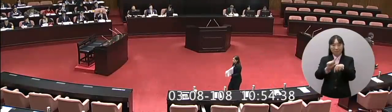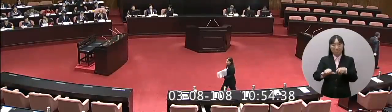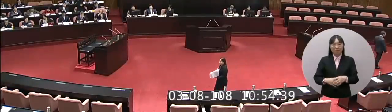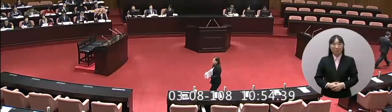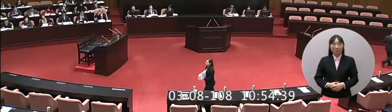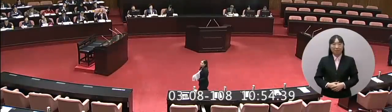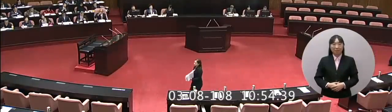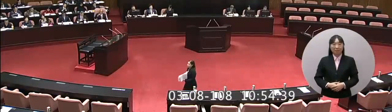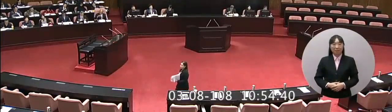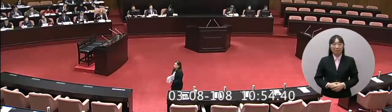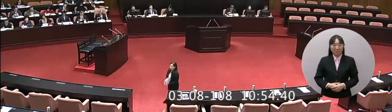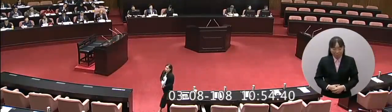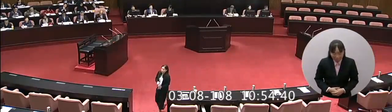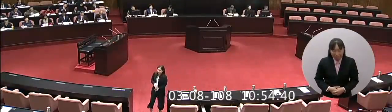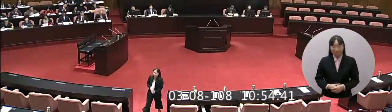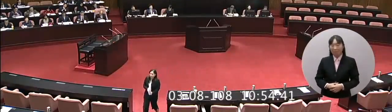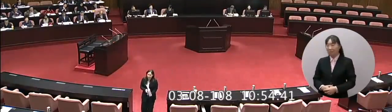15分钟。